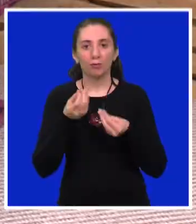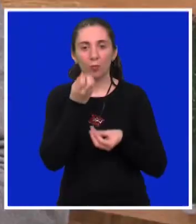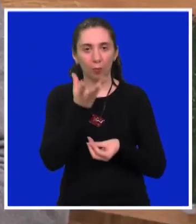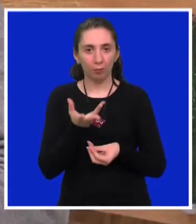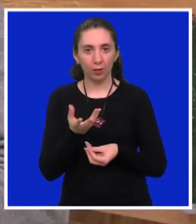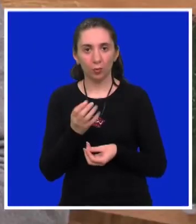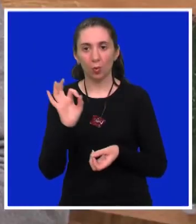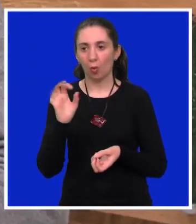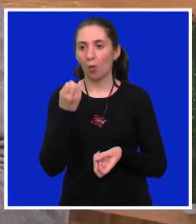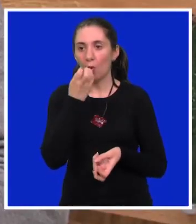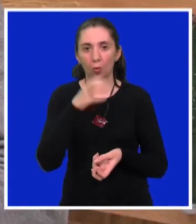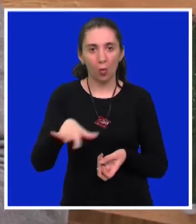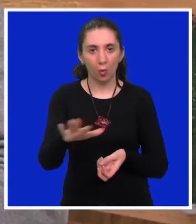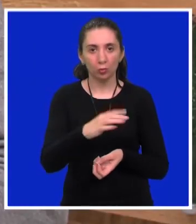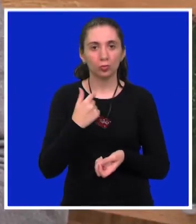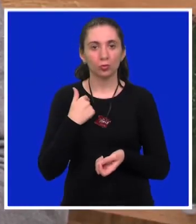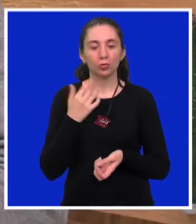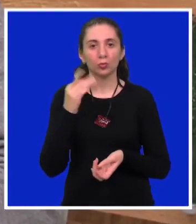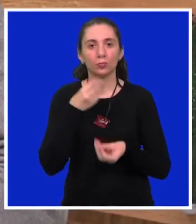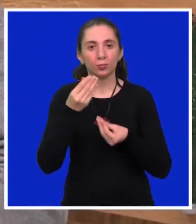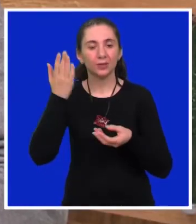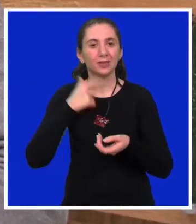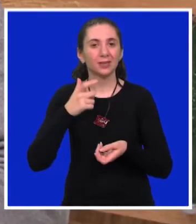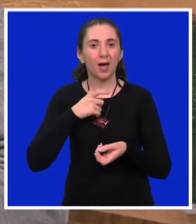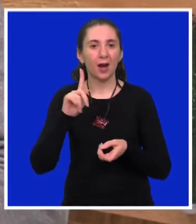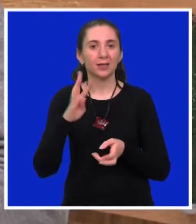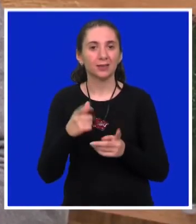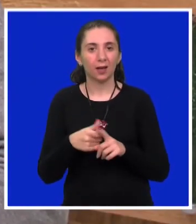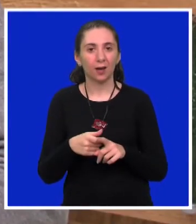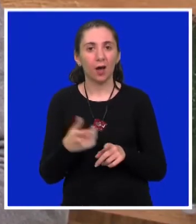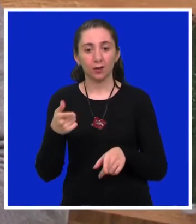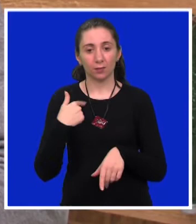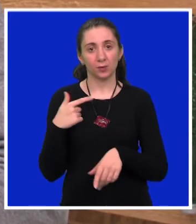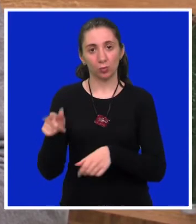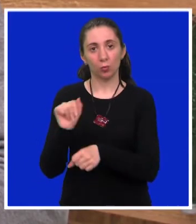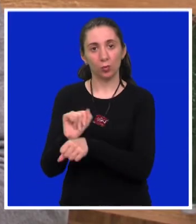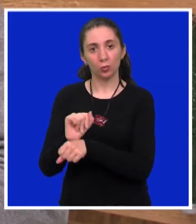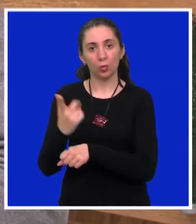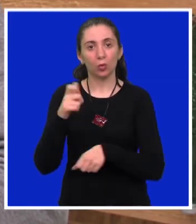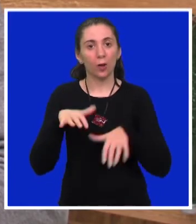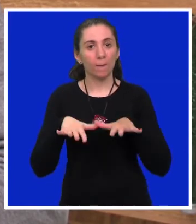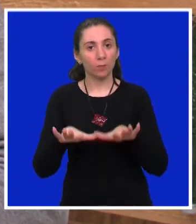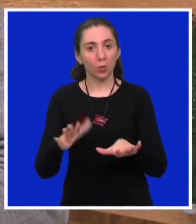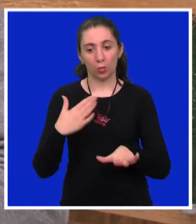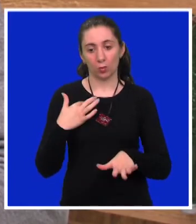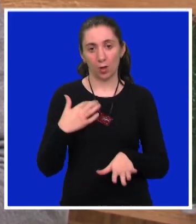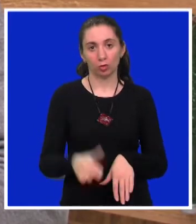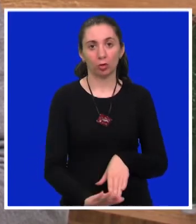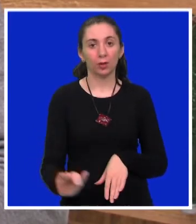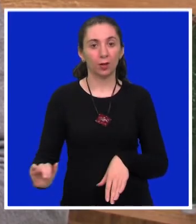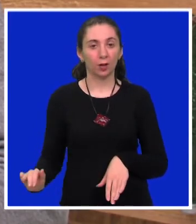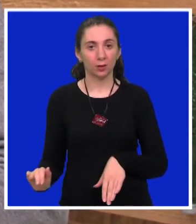govorimo o prirodi, kad govorimo o okolišu, ja ću samo citirati onu staru izreku da smo to posudili od ljudi, od naše